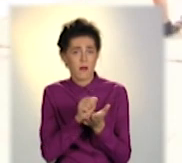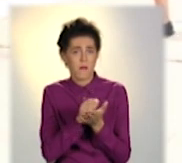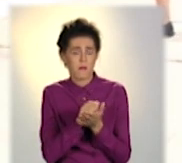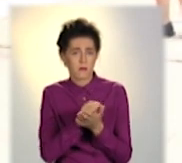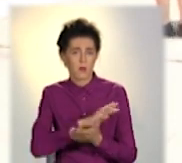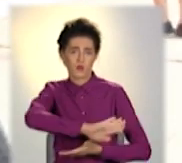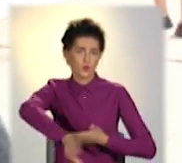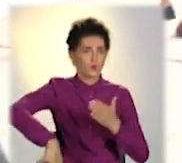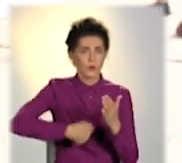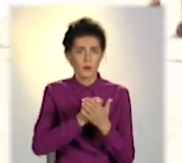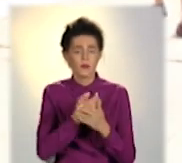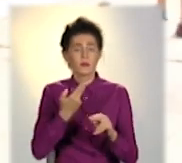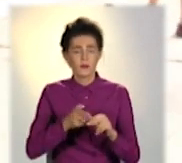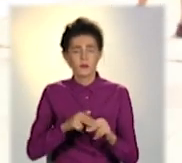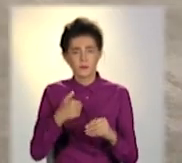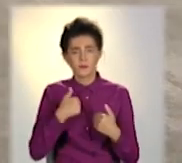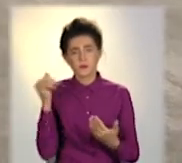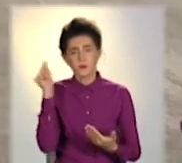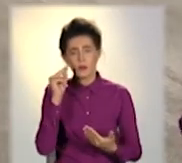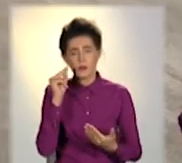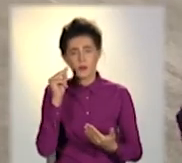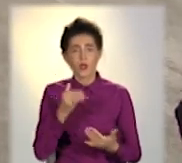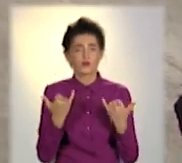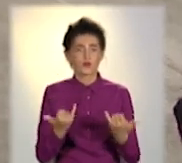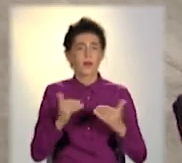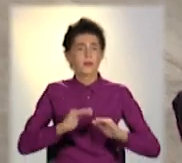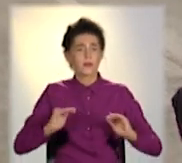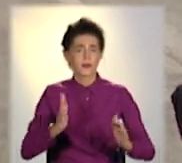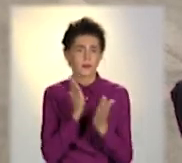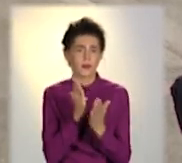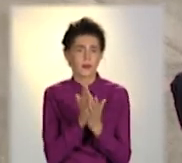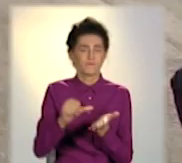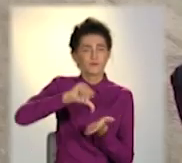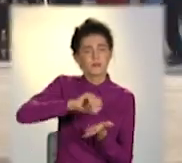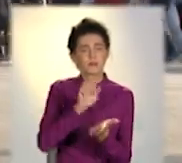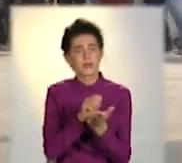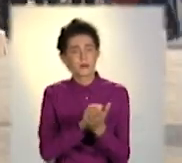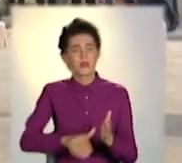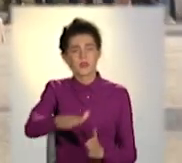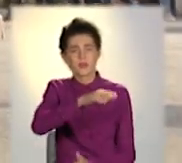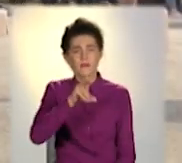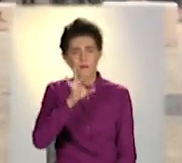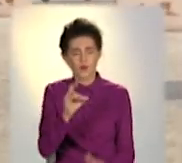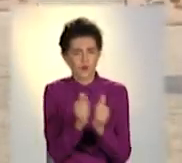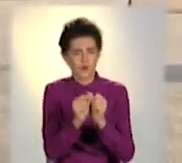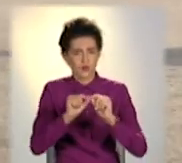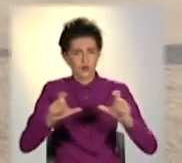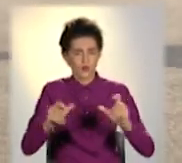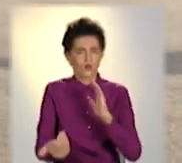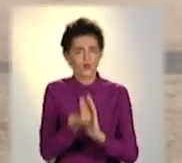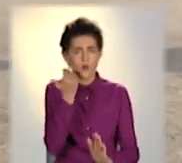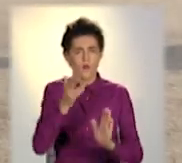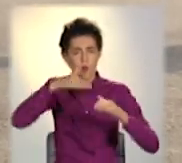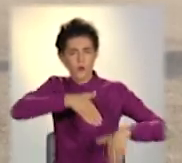тільки кататися по дитинстві негде. Ну, то плохо. Та тепер дітям буде де тренуватися. На подвір'ї Іллінівської школи встановили нові